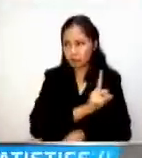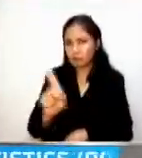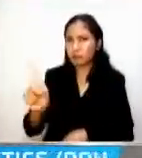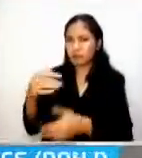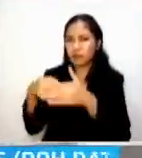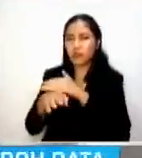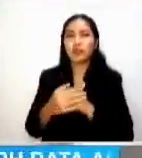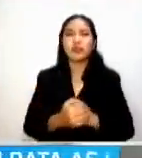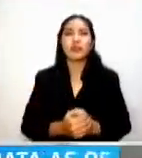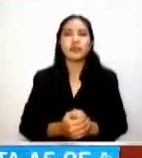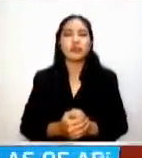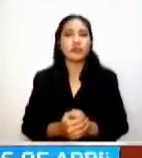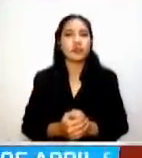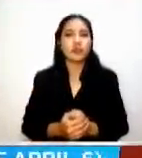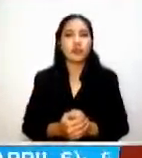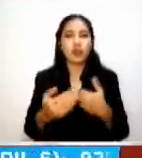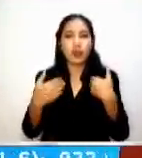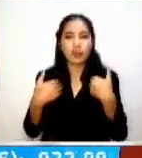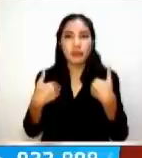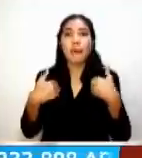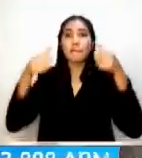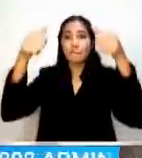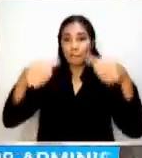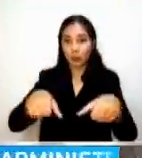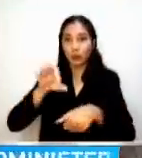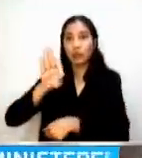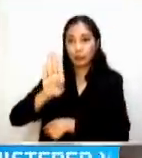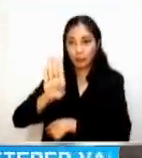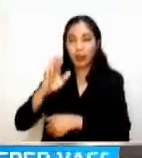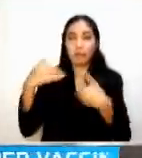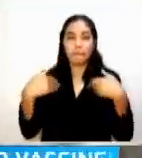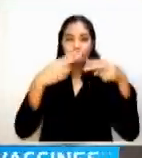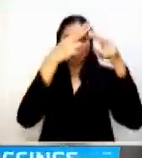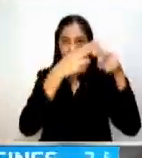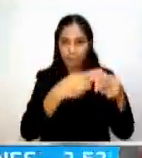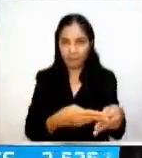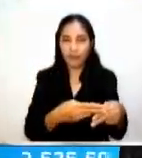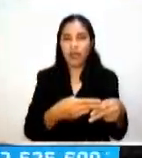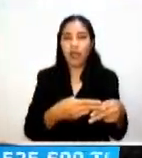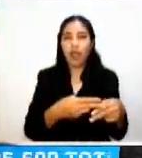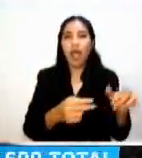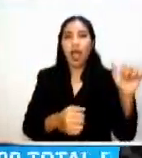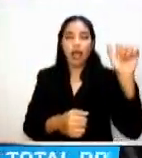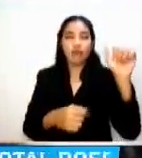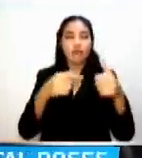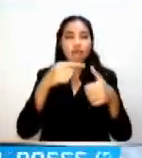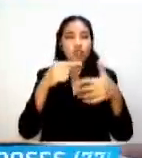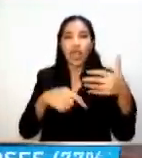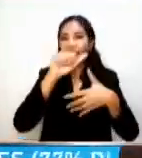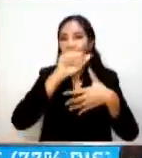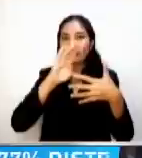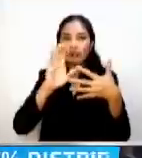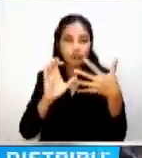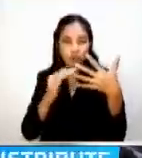ito sa mga Facebook page ng barangay na doon nakalista. Alphabetically arranged, 100 per batch. May mga serial number